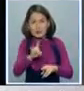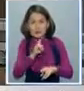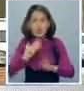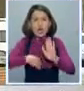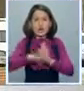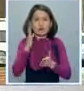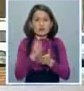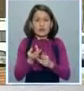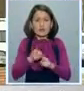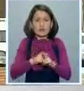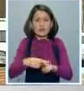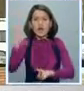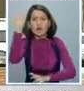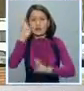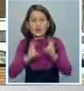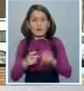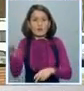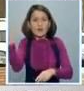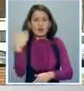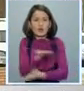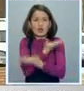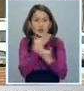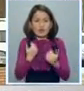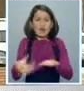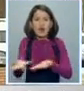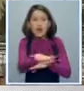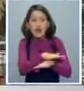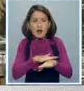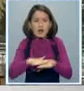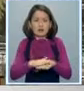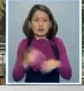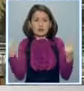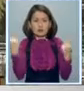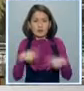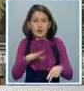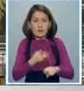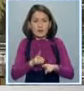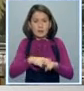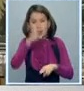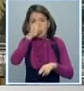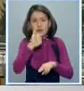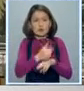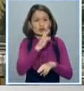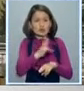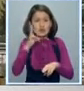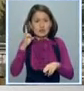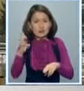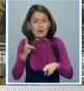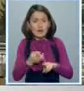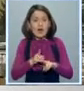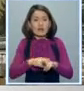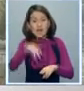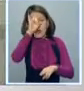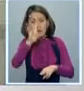болатын. Зауыттардың дерлігі қаңырап бос тұрды, жастар жұмыссыз, халықтың көңіл күйі пәс. Ел тұтқасын қолға алған мемлекет басшысы